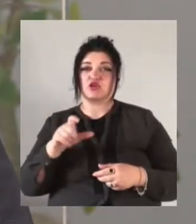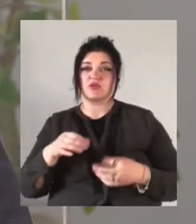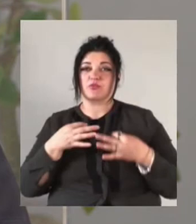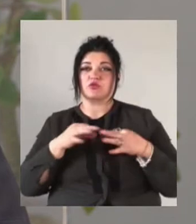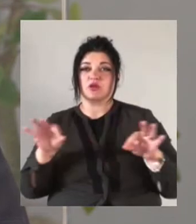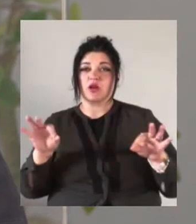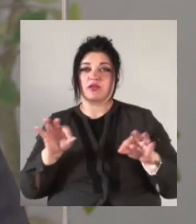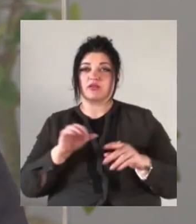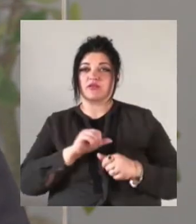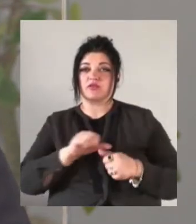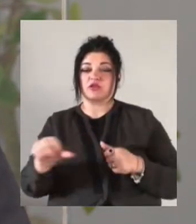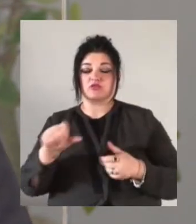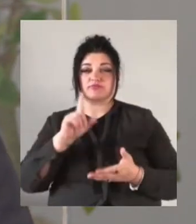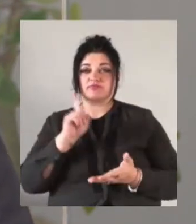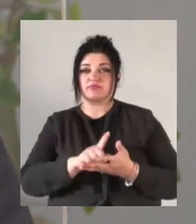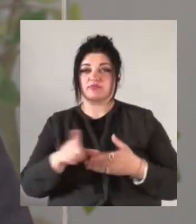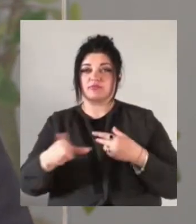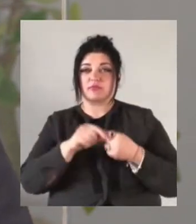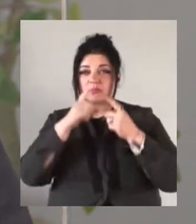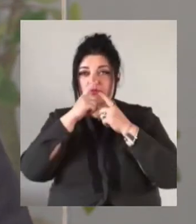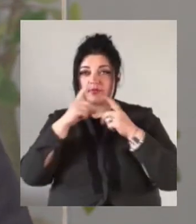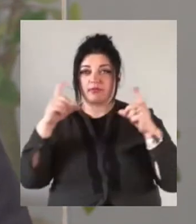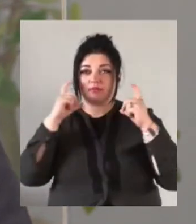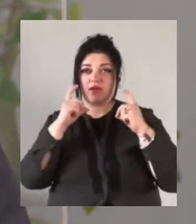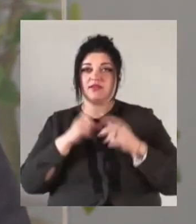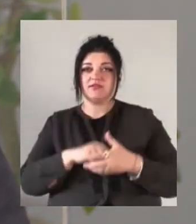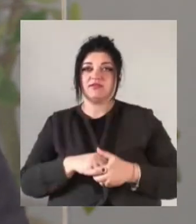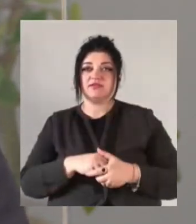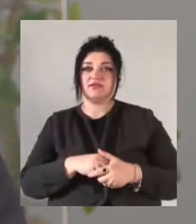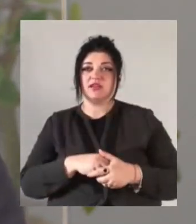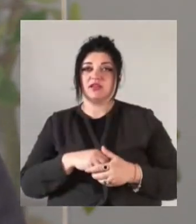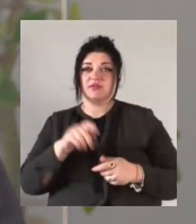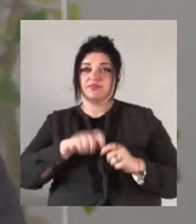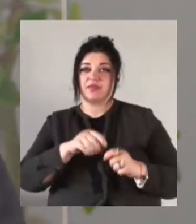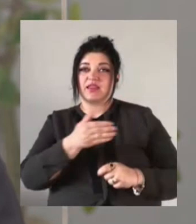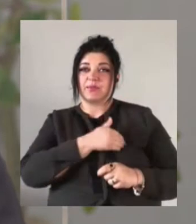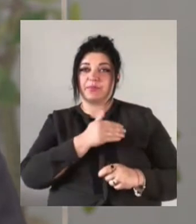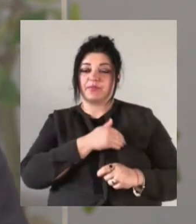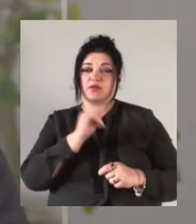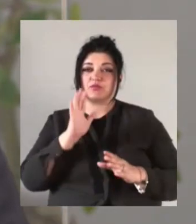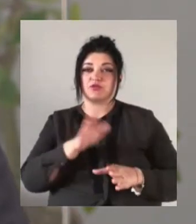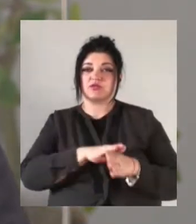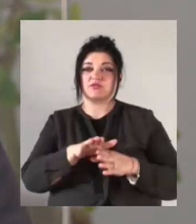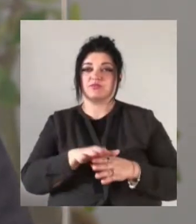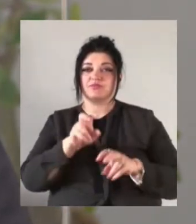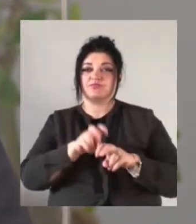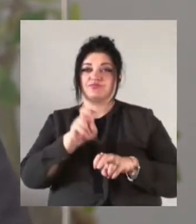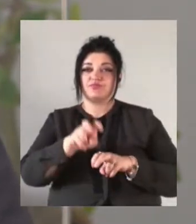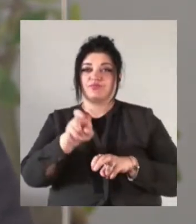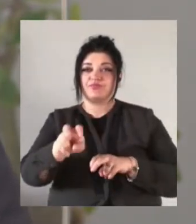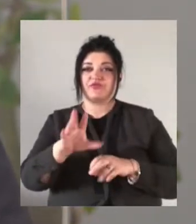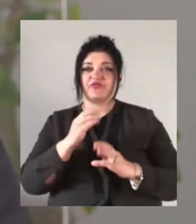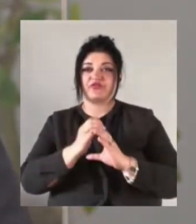у масках, у захисних масках. Вимірювання температури буде здійснюватись при посадці до вагону. Вагони